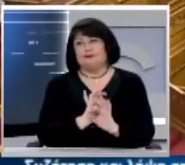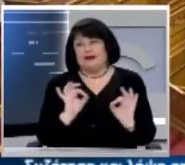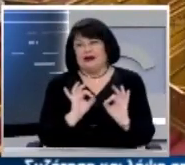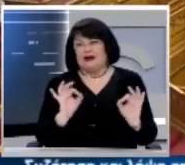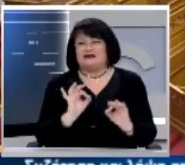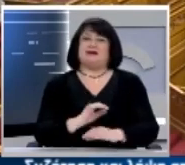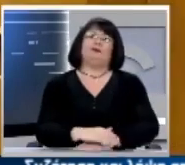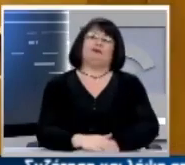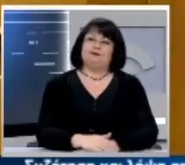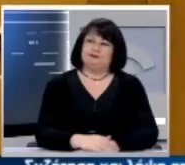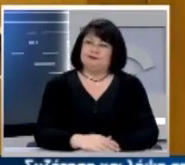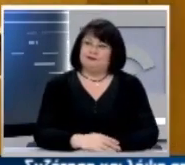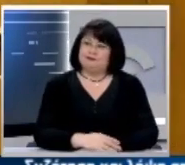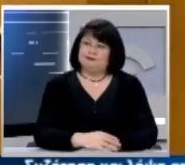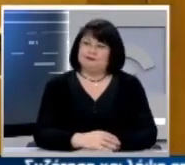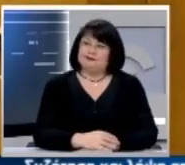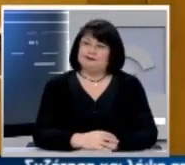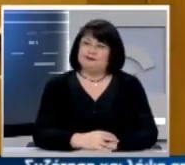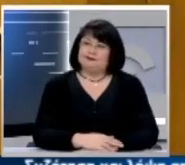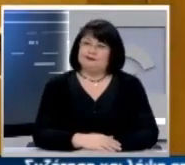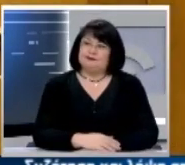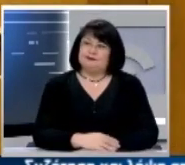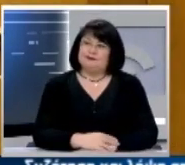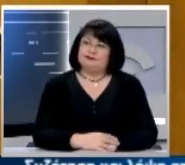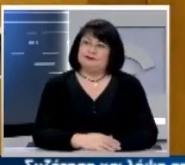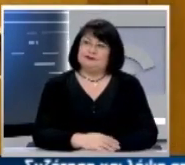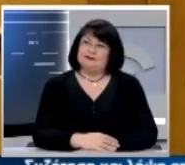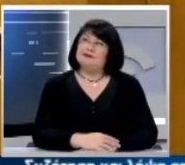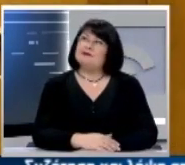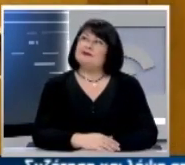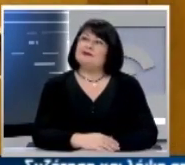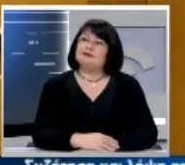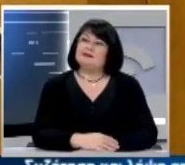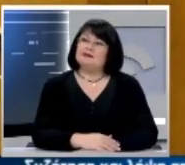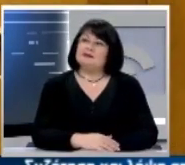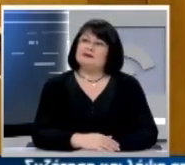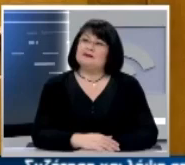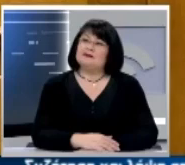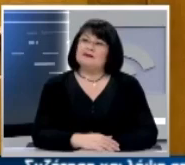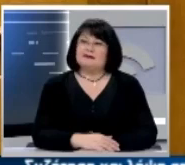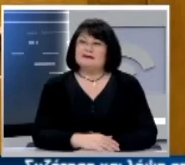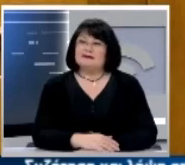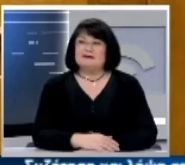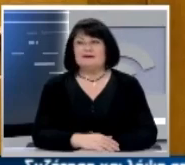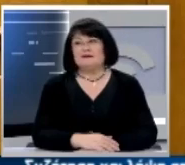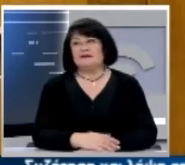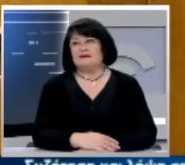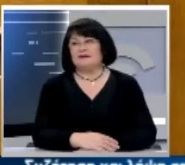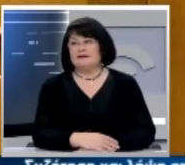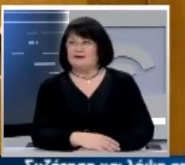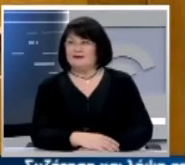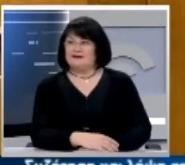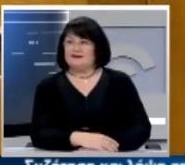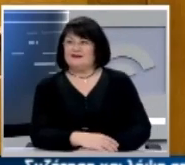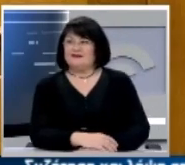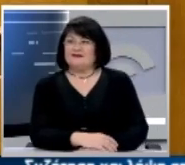τώρα για την θεωρία της σκευωρίας. Η θεωρία της σκευωρίας ξεκίνησε καταρχάς με την καταγγελία που γινόταν από την τότε